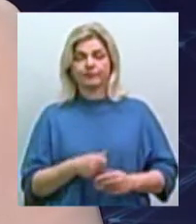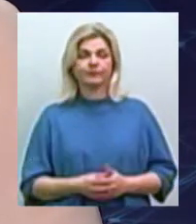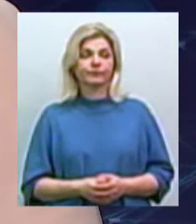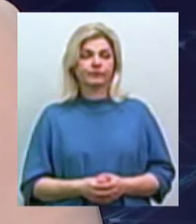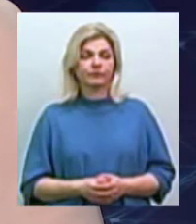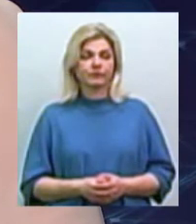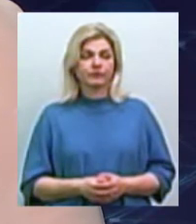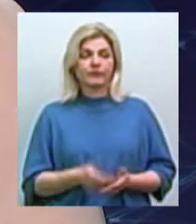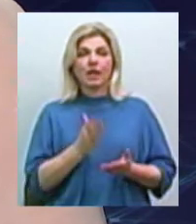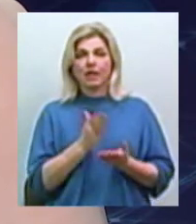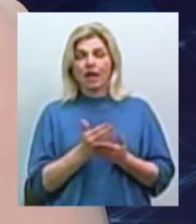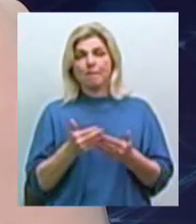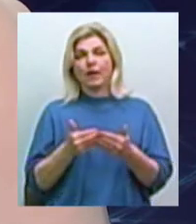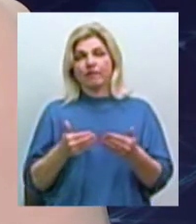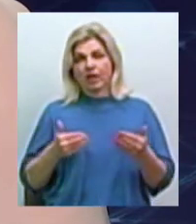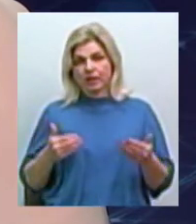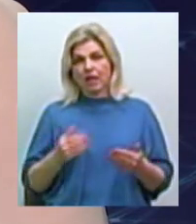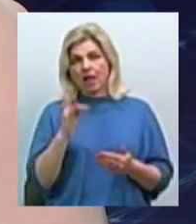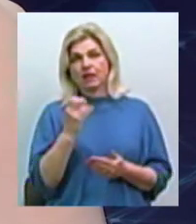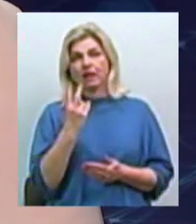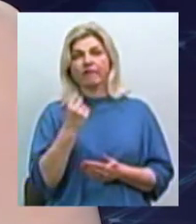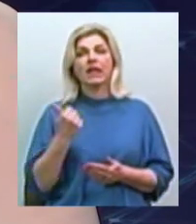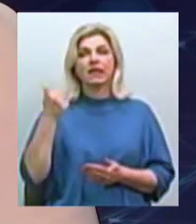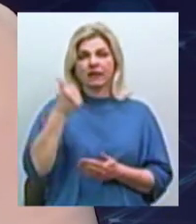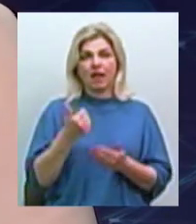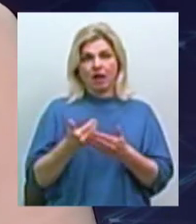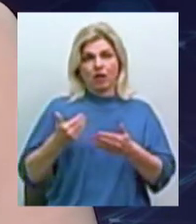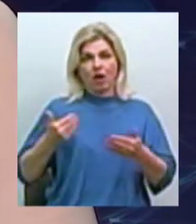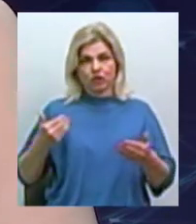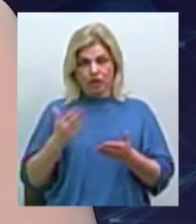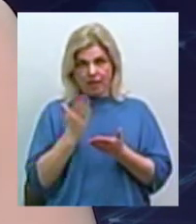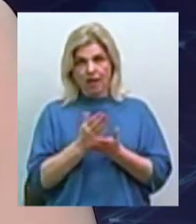існує попередній запис на 2 тижні, тобто